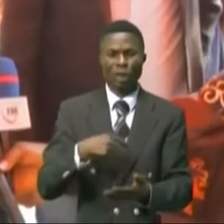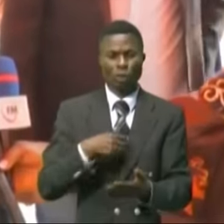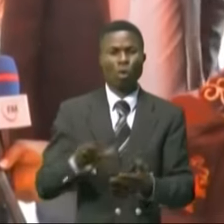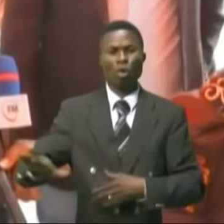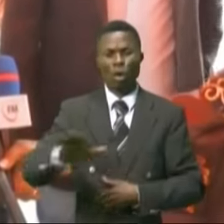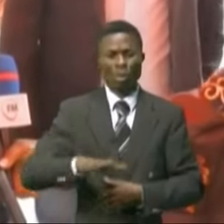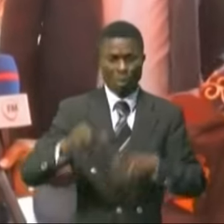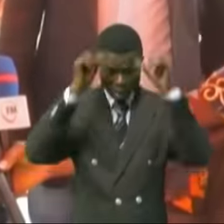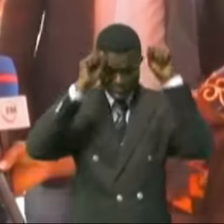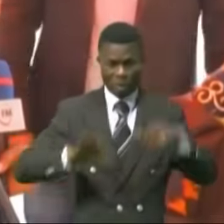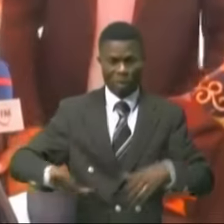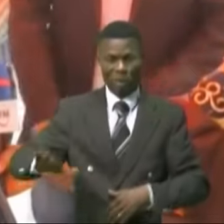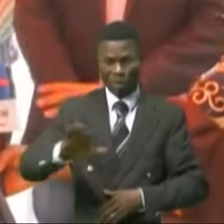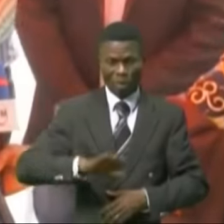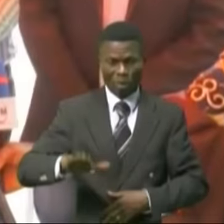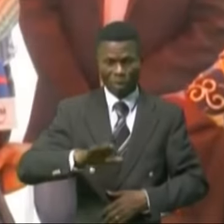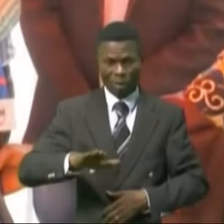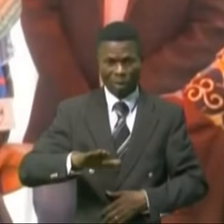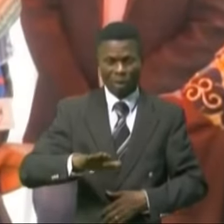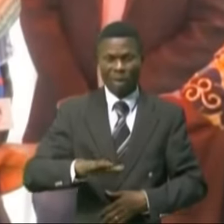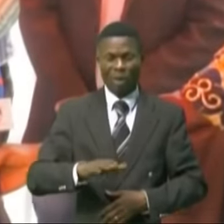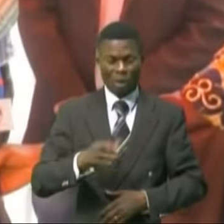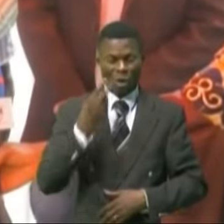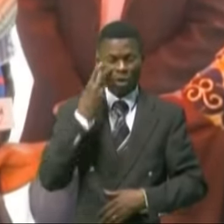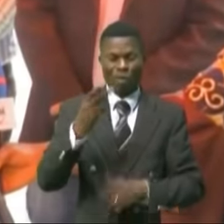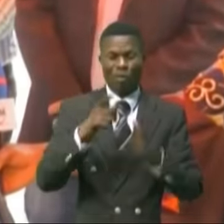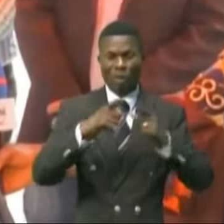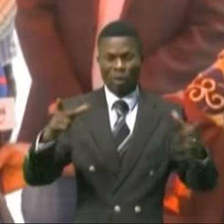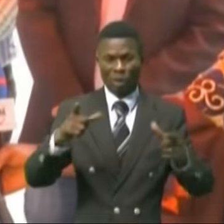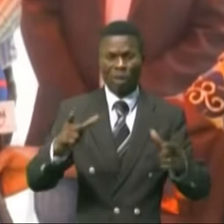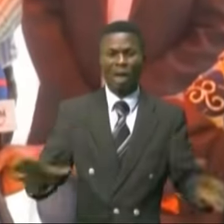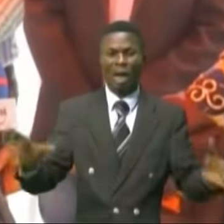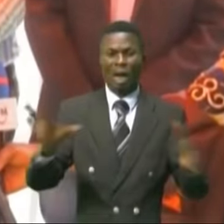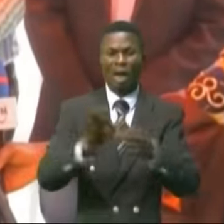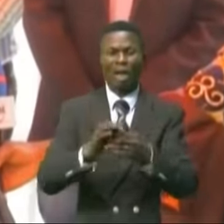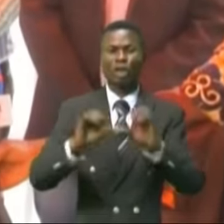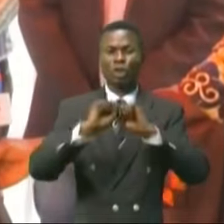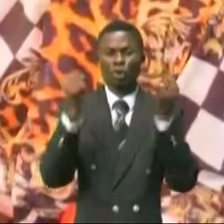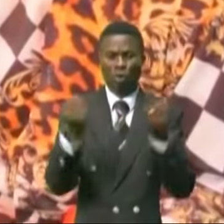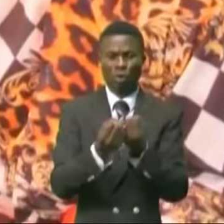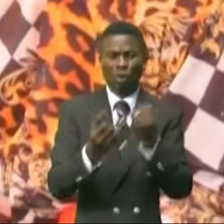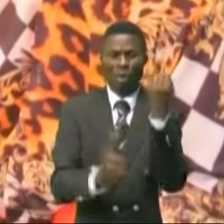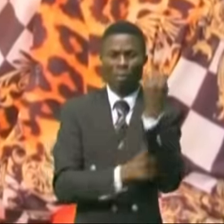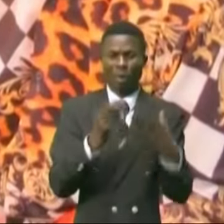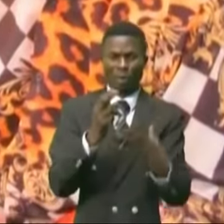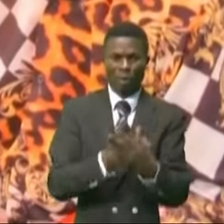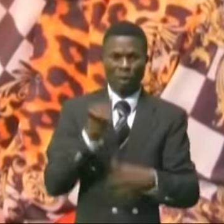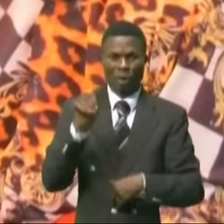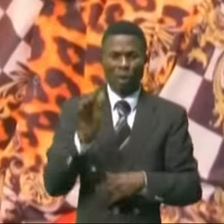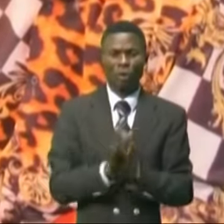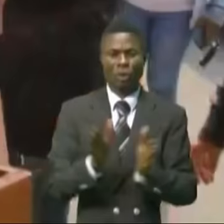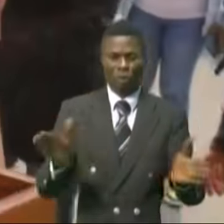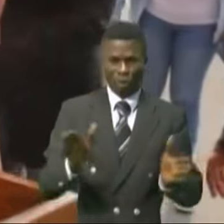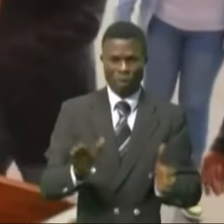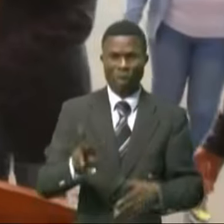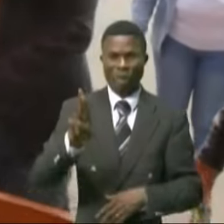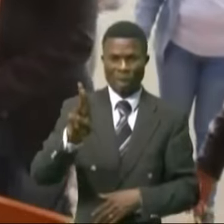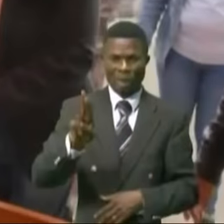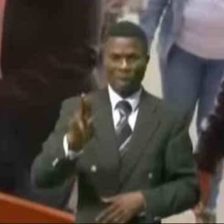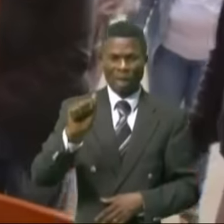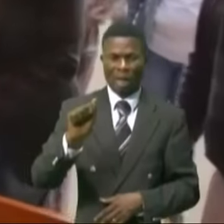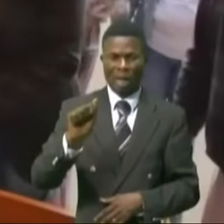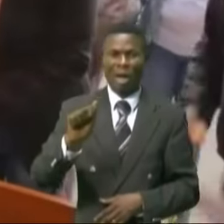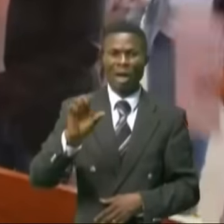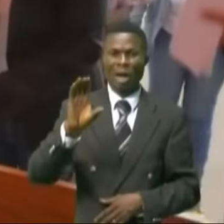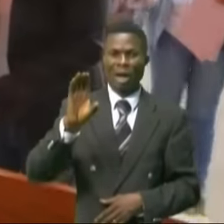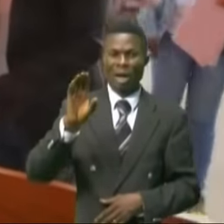le président de la République a une grande vision pour l'inclusion sociale de ces personnes. Le directeur général Rajev Duya, qui a apprécié